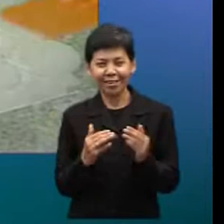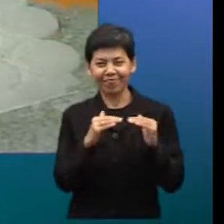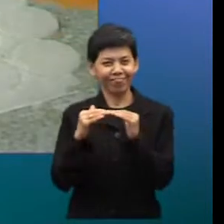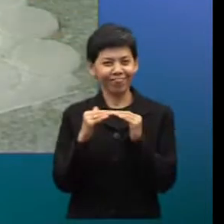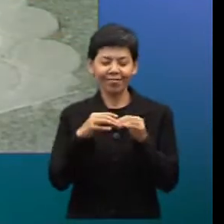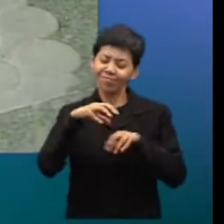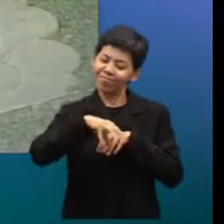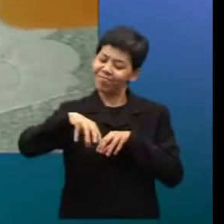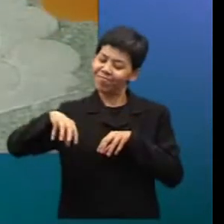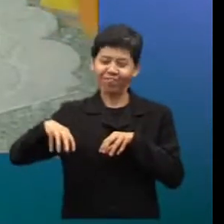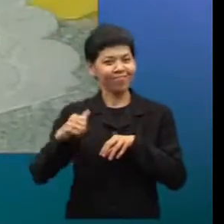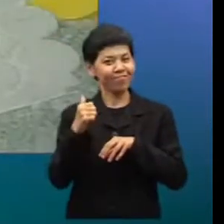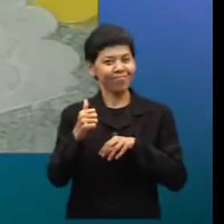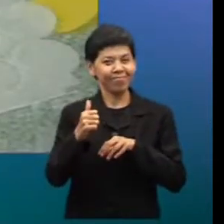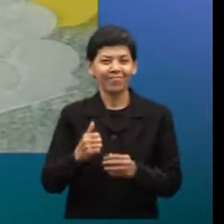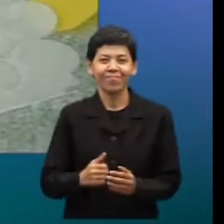าๆกัน